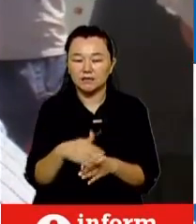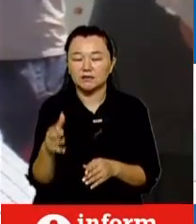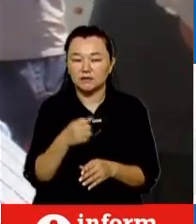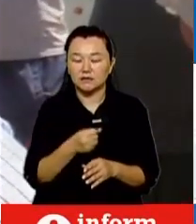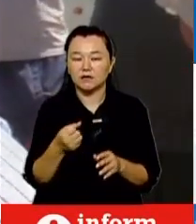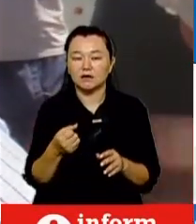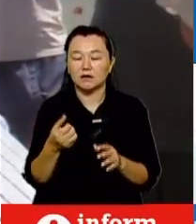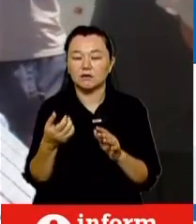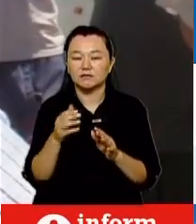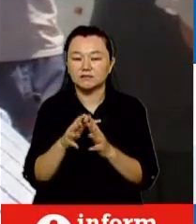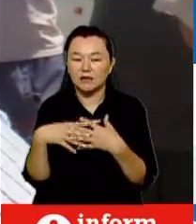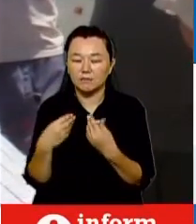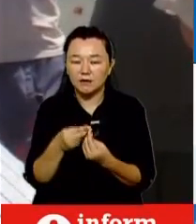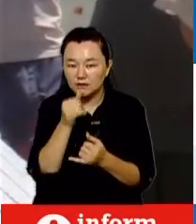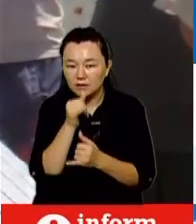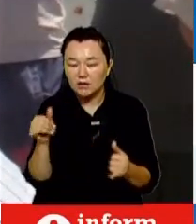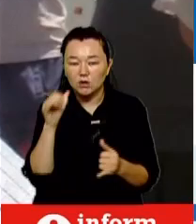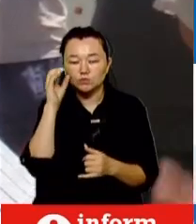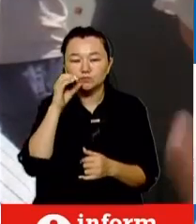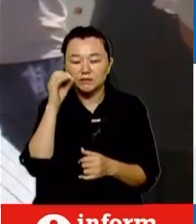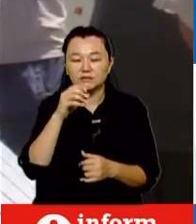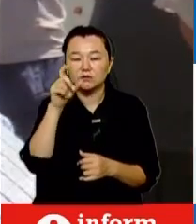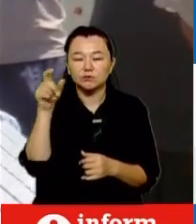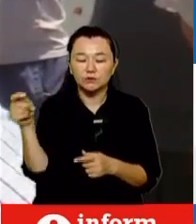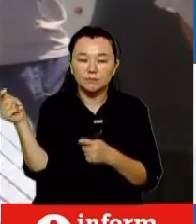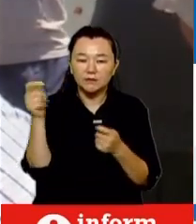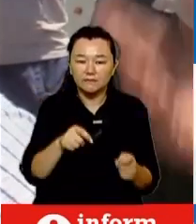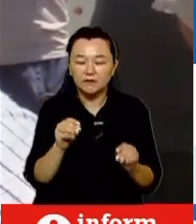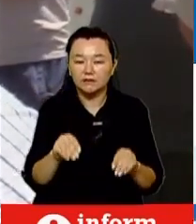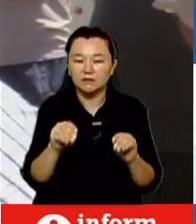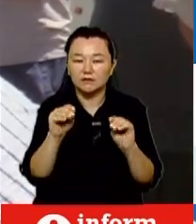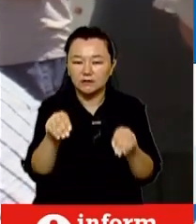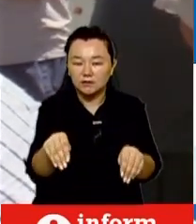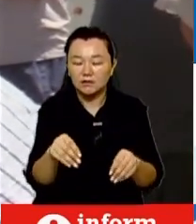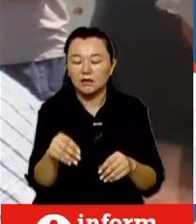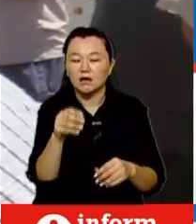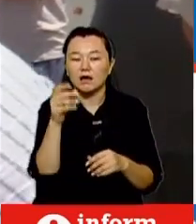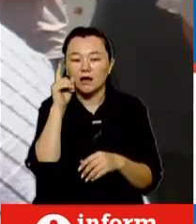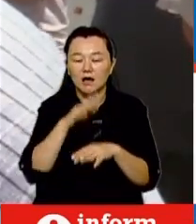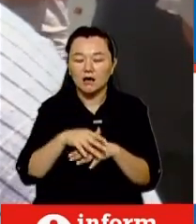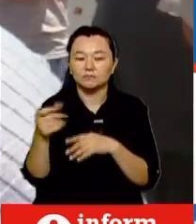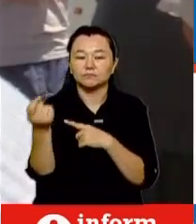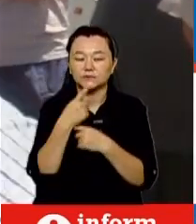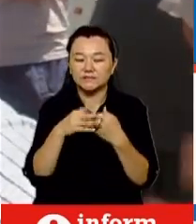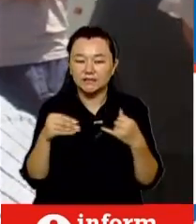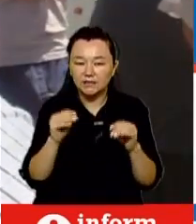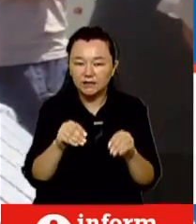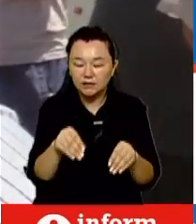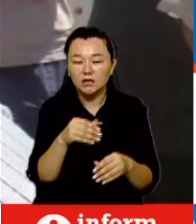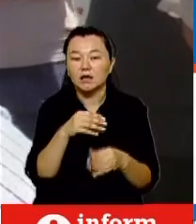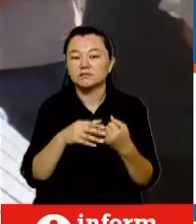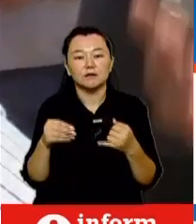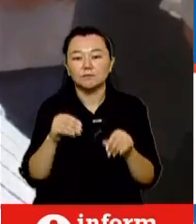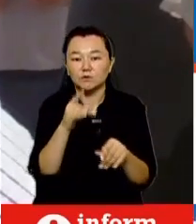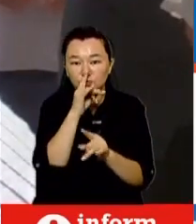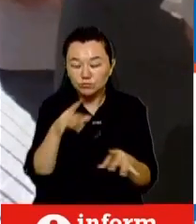жырып, Өзбекстаннан өзбектер диқан әкеп егіп жатыр. Көктемде бізге әкімшіліктен тапсырма жер егіңдер. Екпесең жеріңді ақ